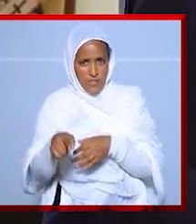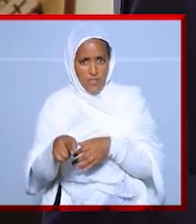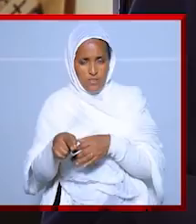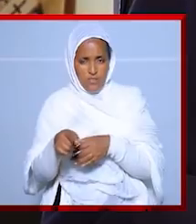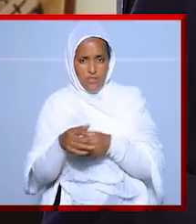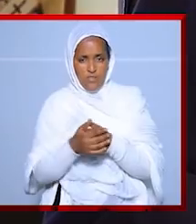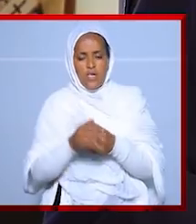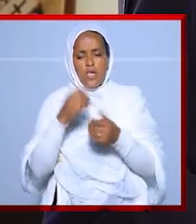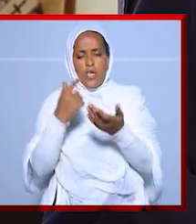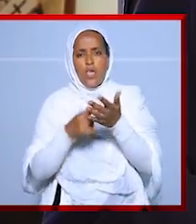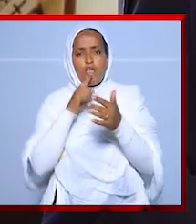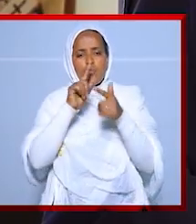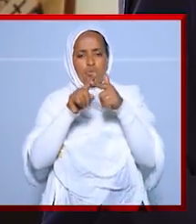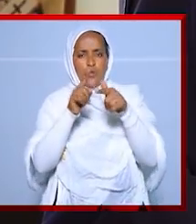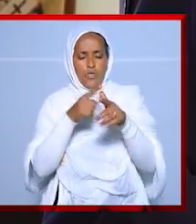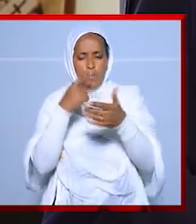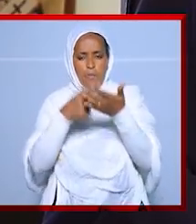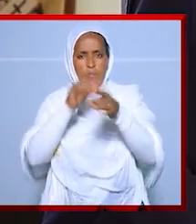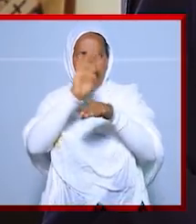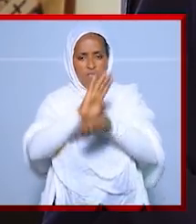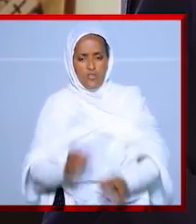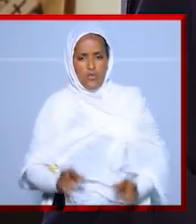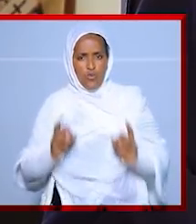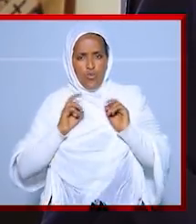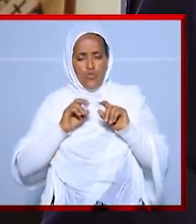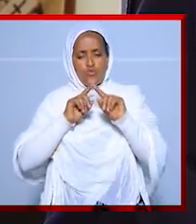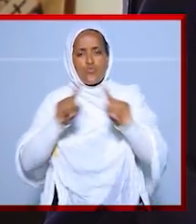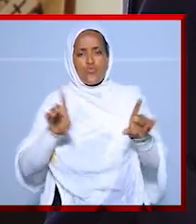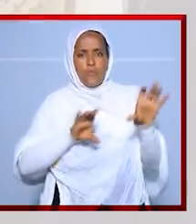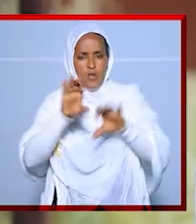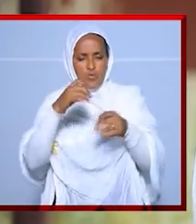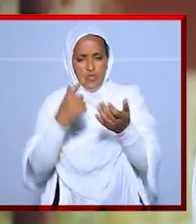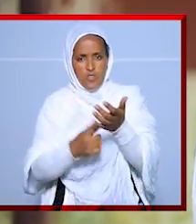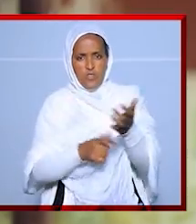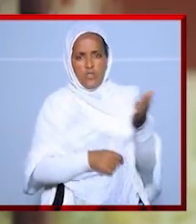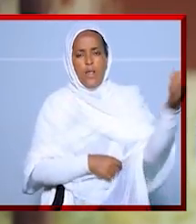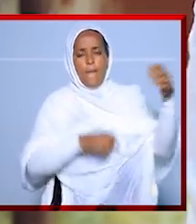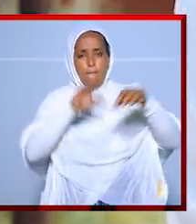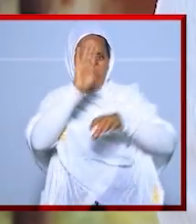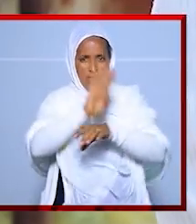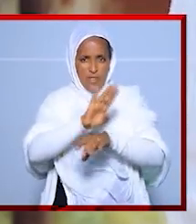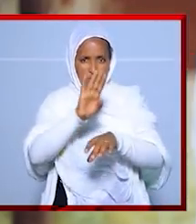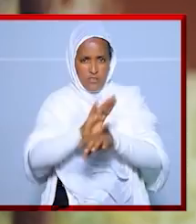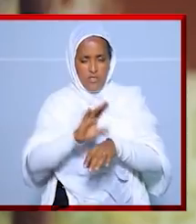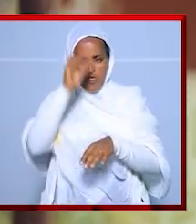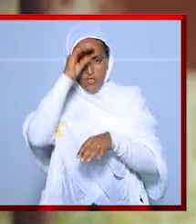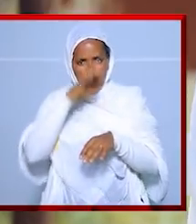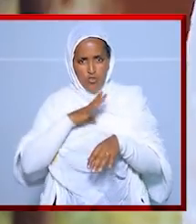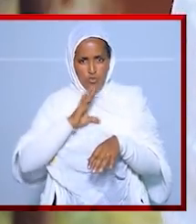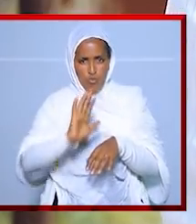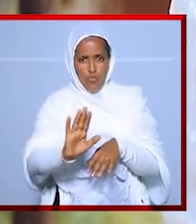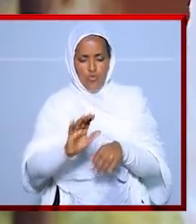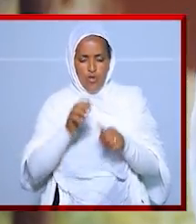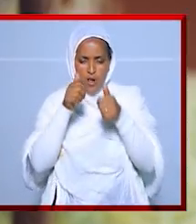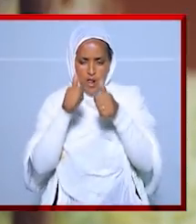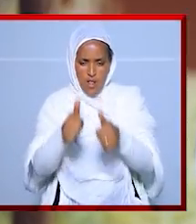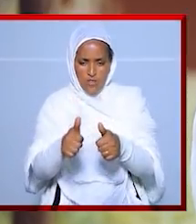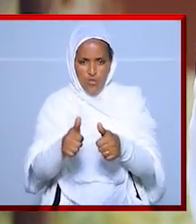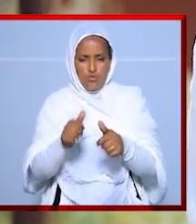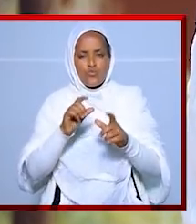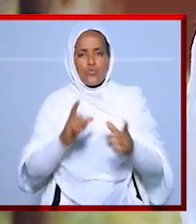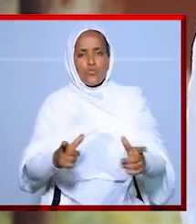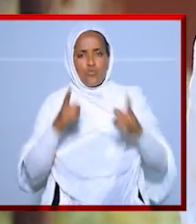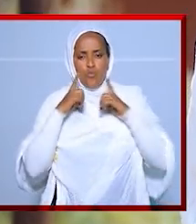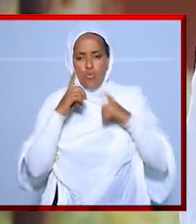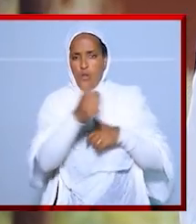በዚህ ይሄ ነው እንግዲህ የቤተክርስቲያንን ህይወት ልዩ የሚያደርገው። ስለዚህ ቤተክርስቲያን ሰዎችን